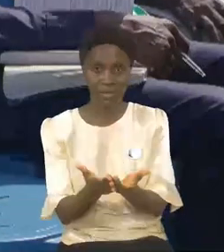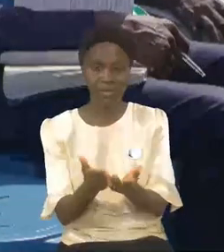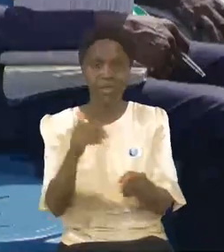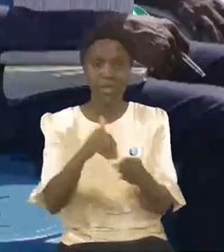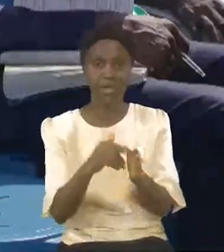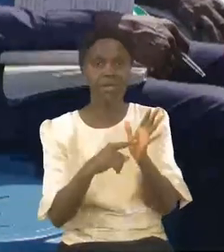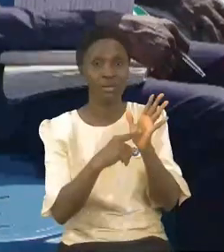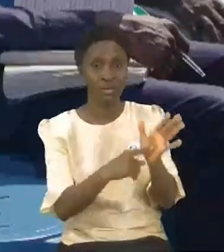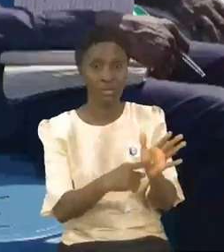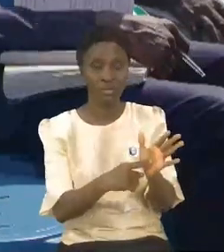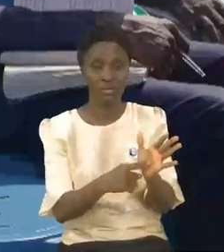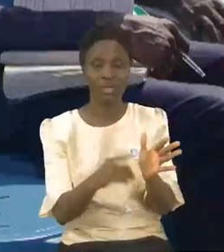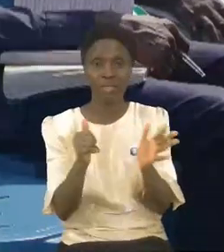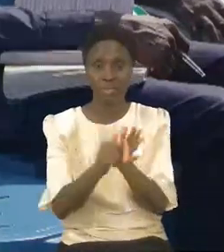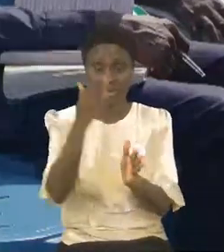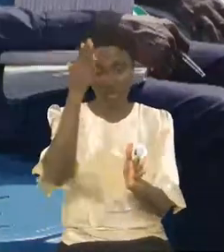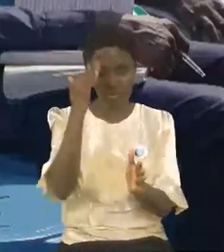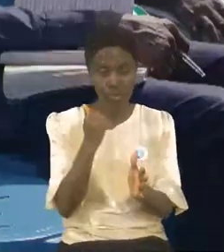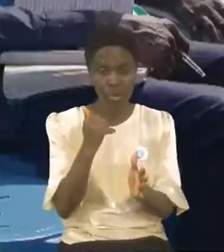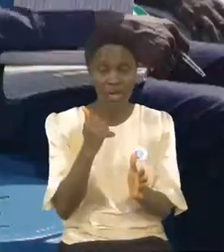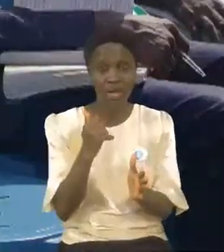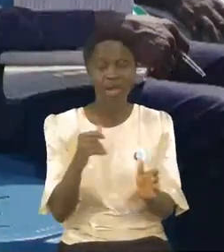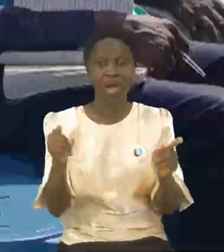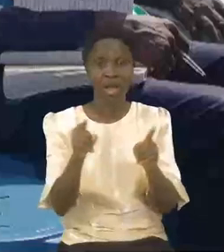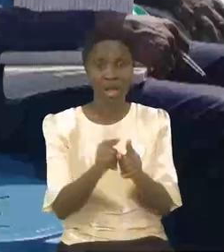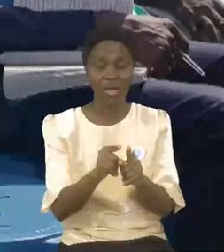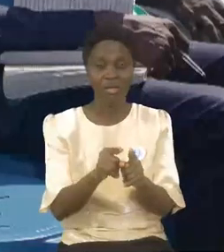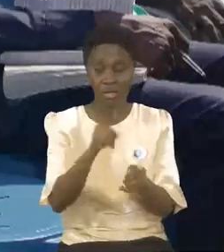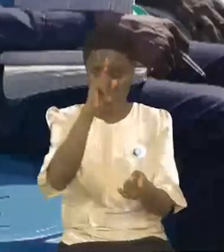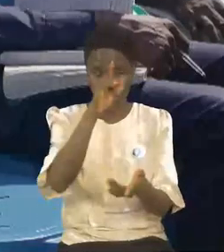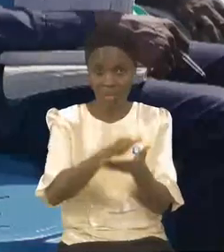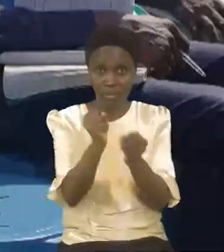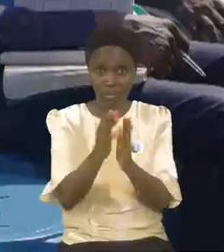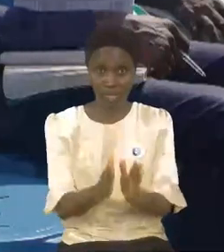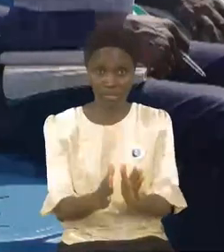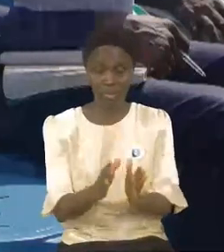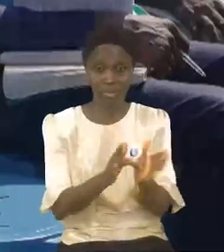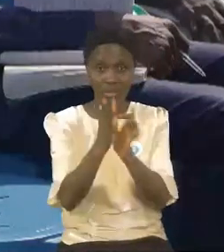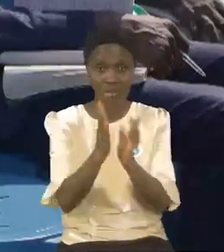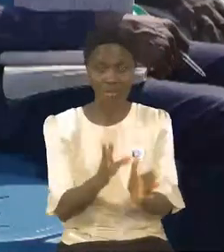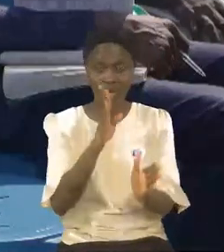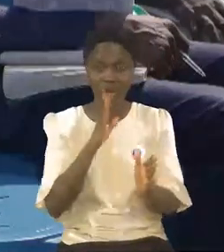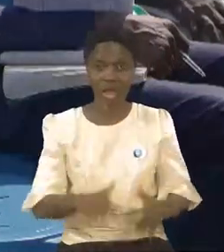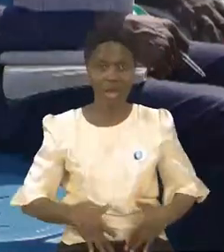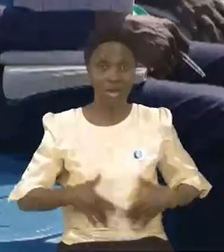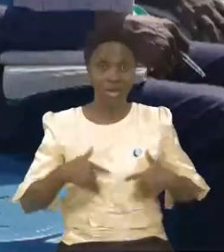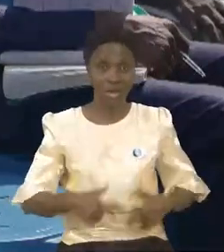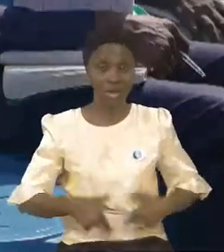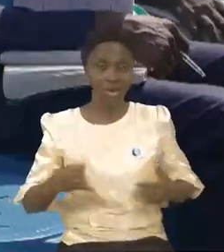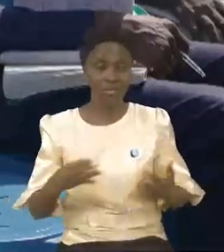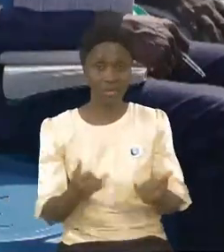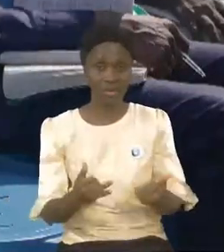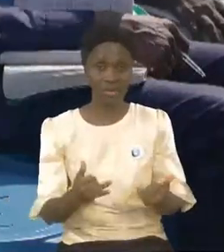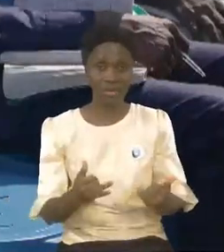est révélé dans les Épîtres et en tant que révélation. Alors, c'est pourquoi les croyants qui